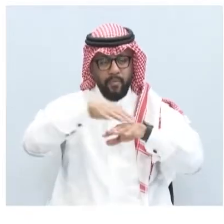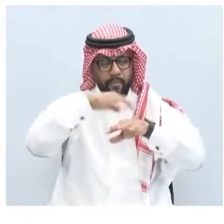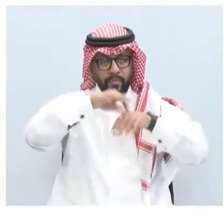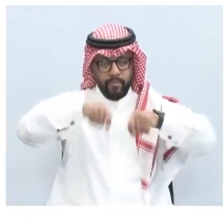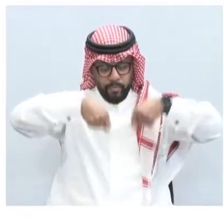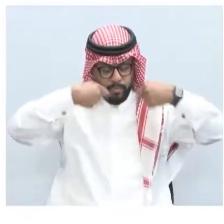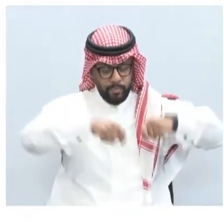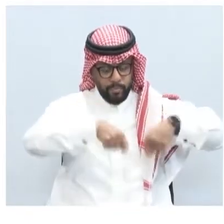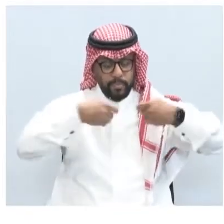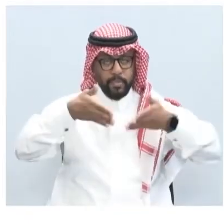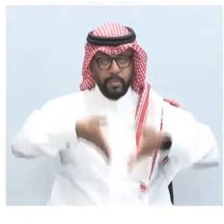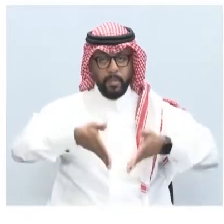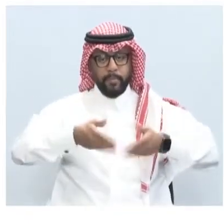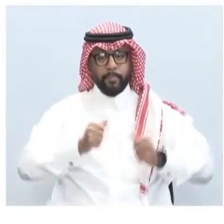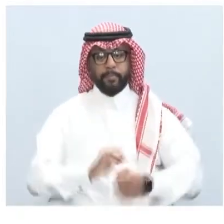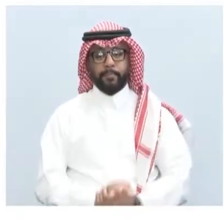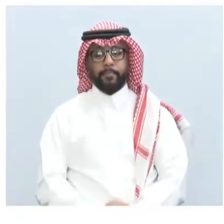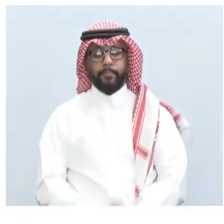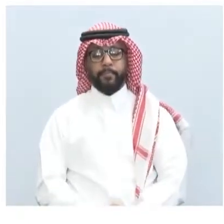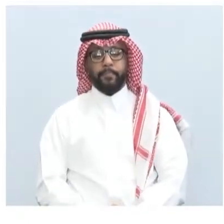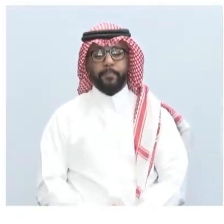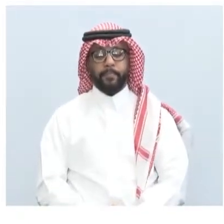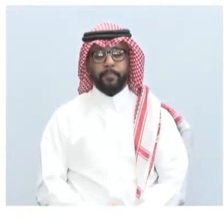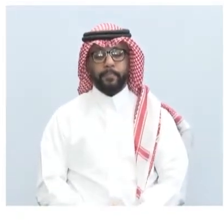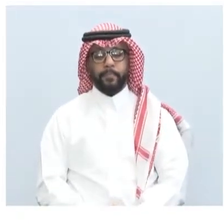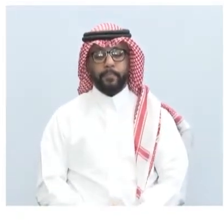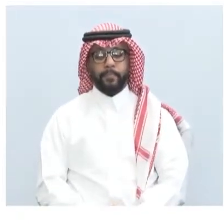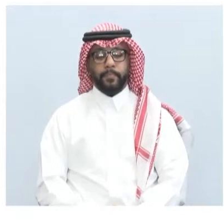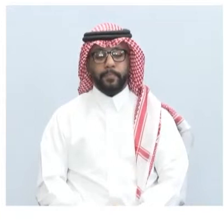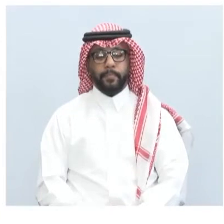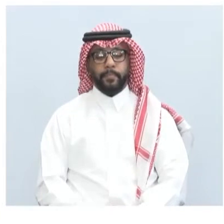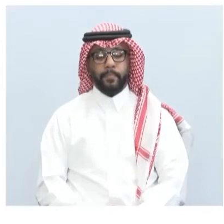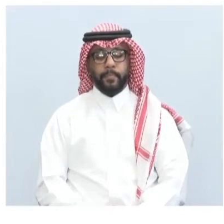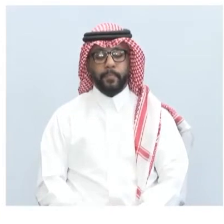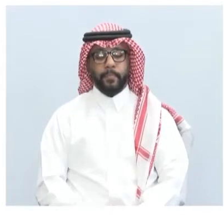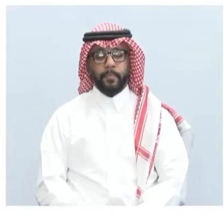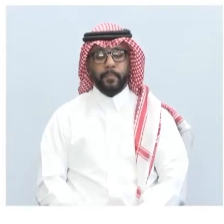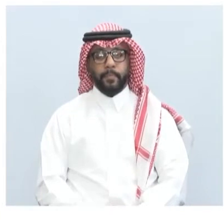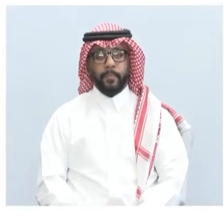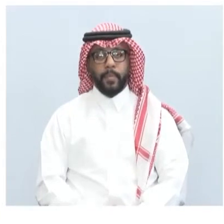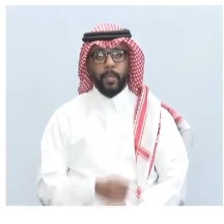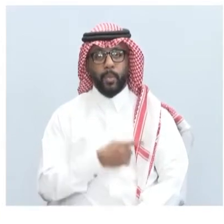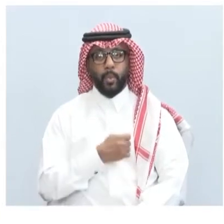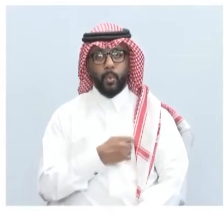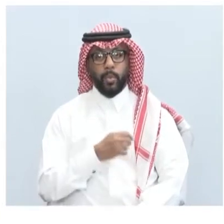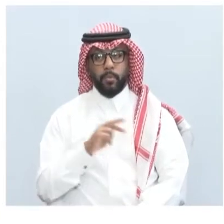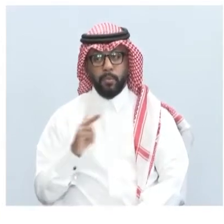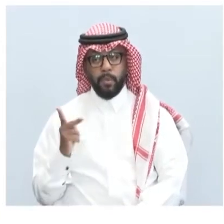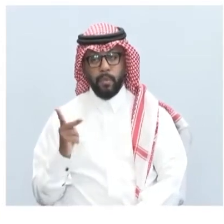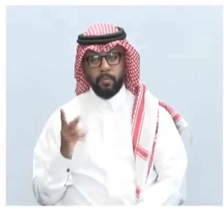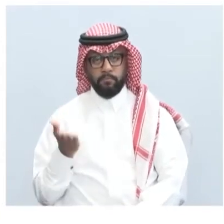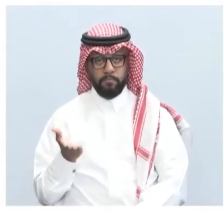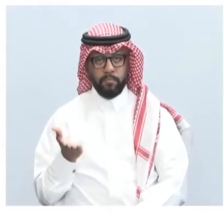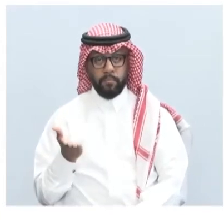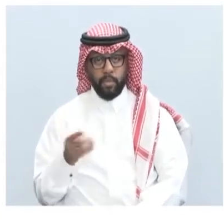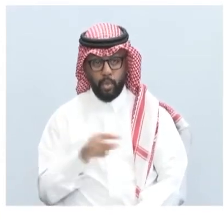ونحوهما طيب نهايه الان يا ابناء بارك الله فيكم ونذكر اسما اخر لكل